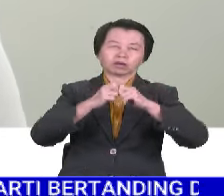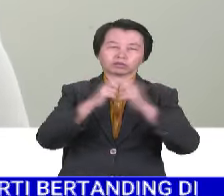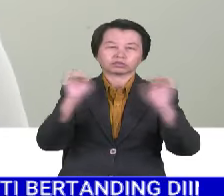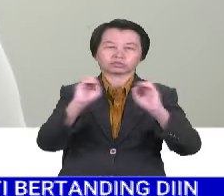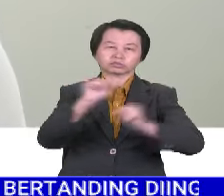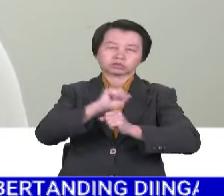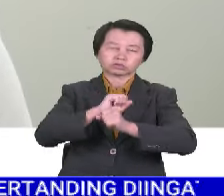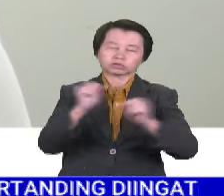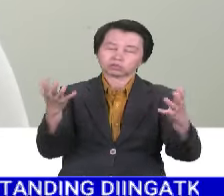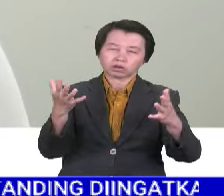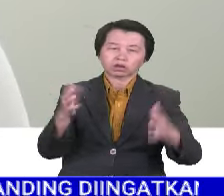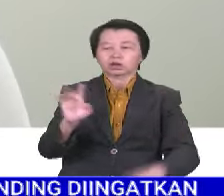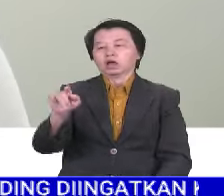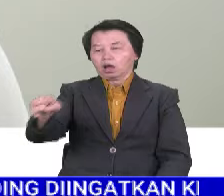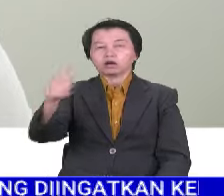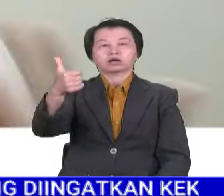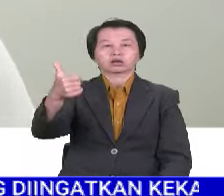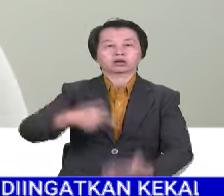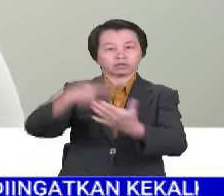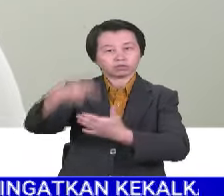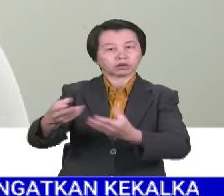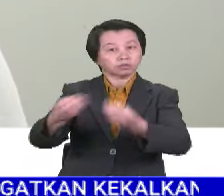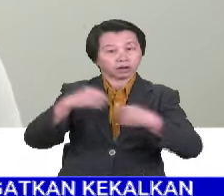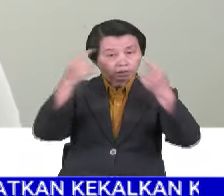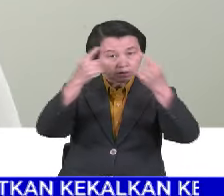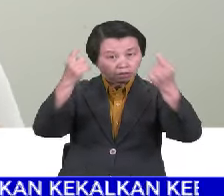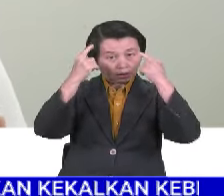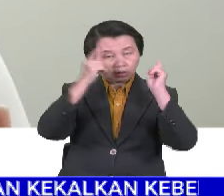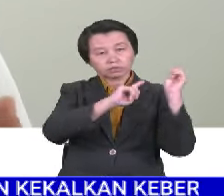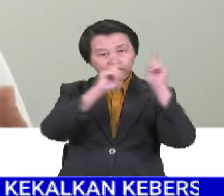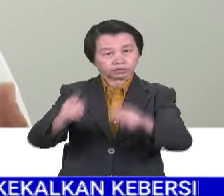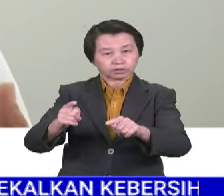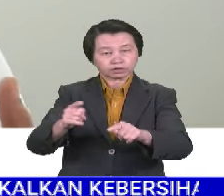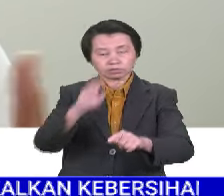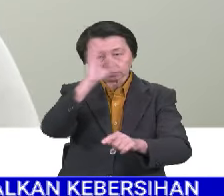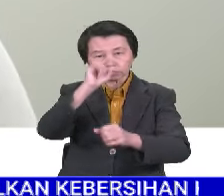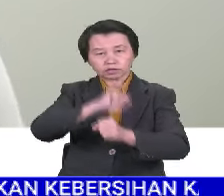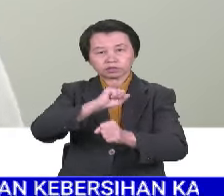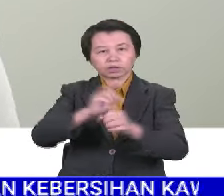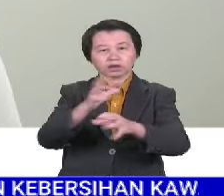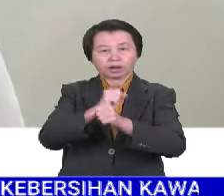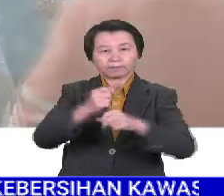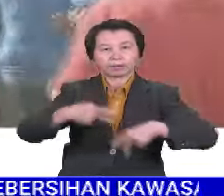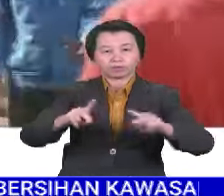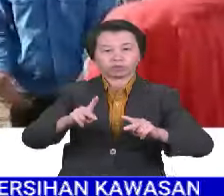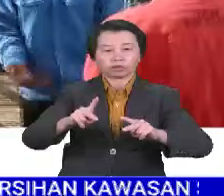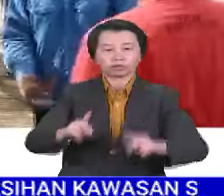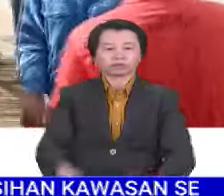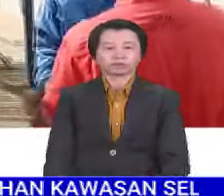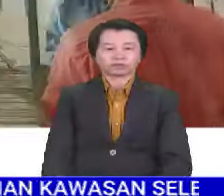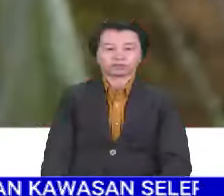ni, dia salah satu memberi inisiatif kepada graduan ni untuk diorang lebih dapat peluang lah untuk mencari pekerjaan.